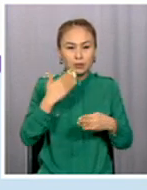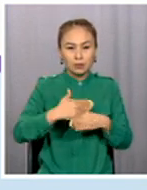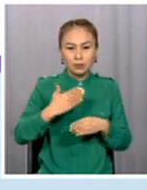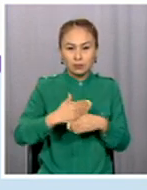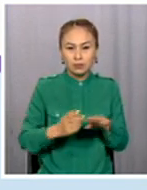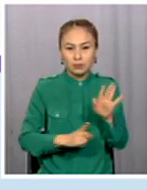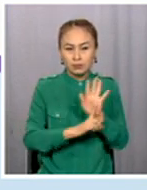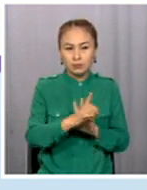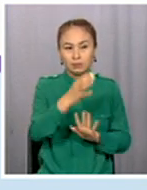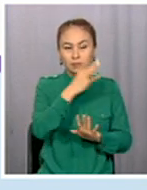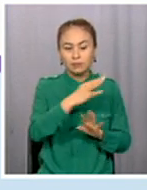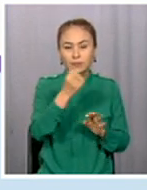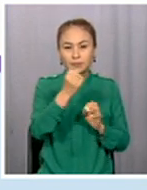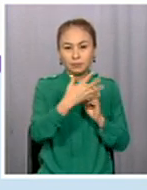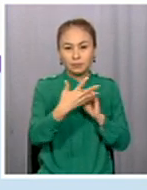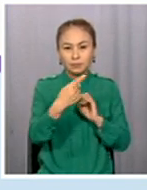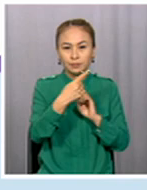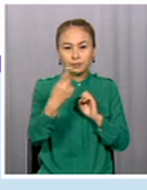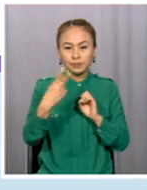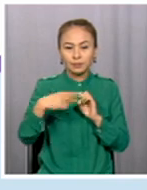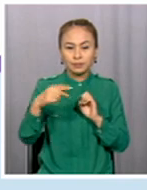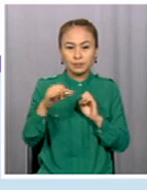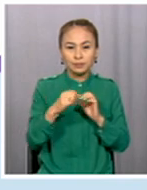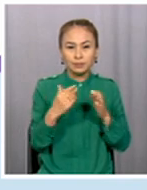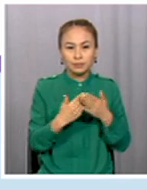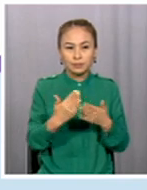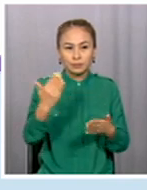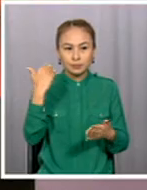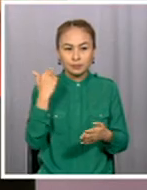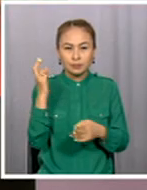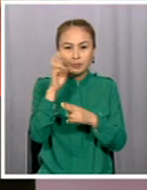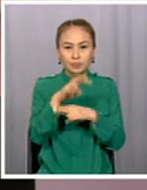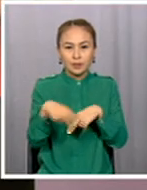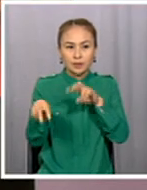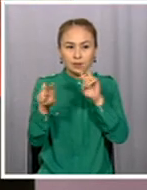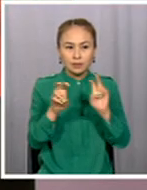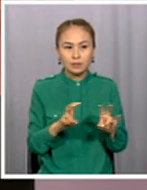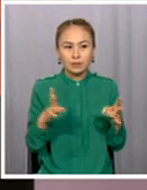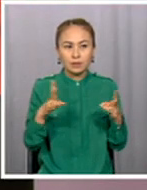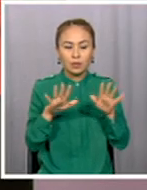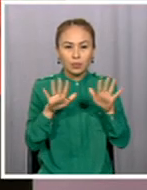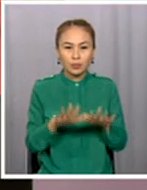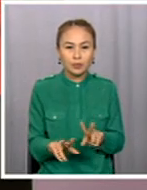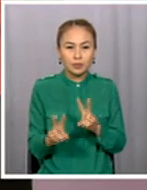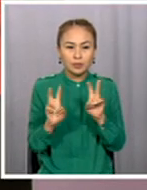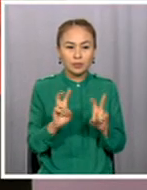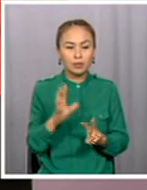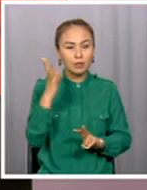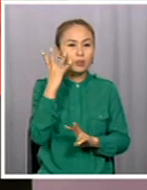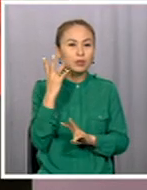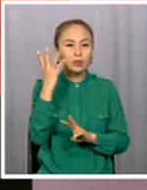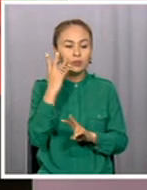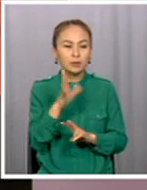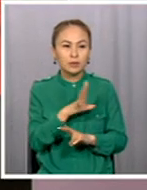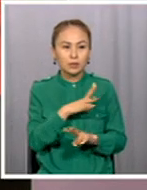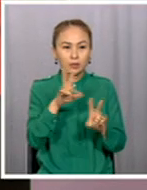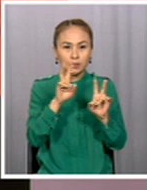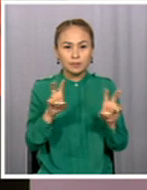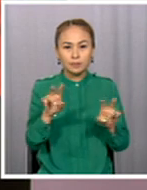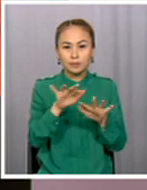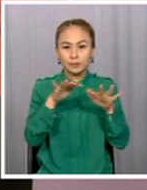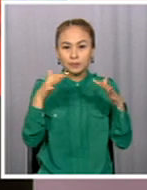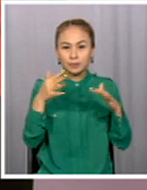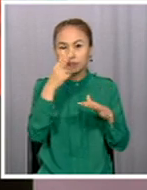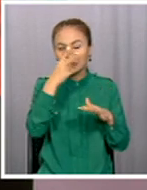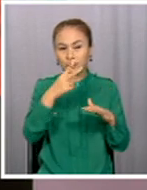шамамен 15-20 минут ерте баруға тырысыңдар. Орындарыңа отыратын кезде отырған көрерменге теріс